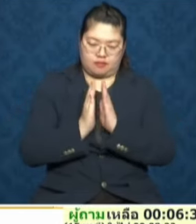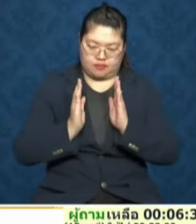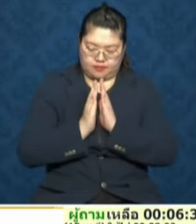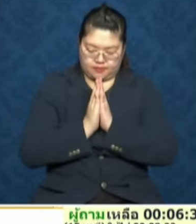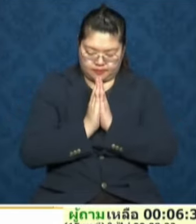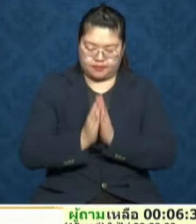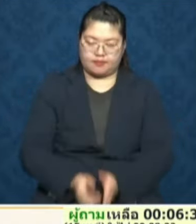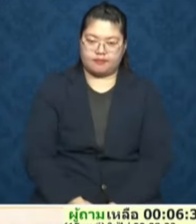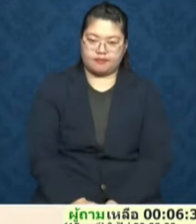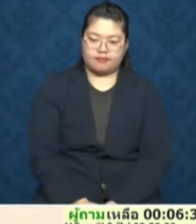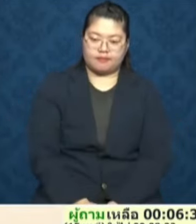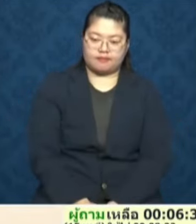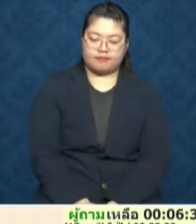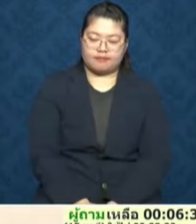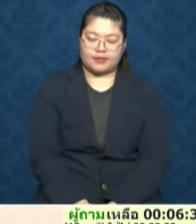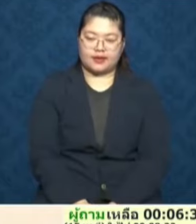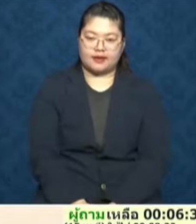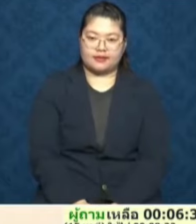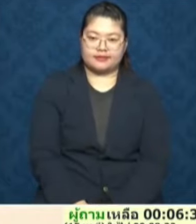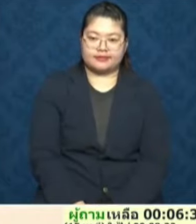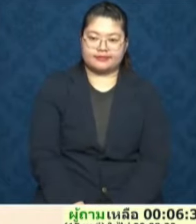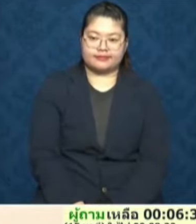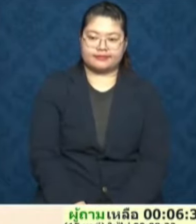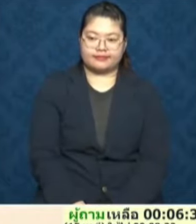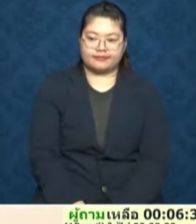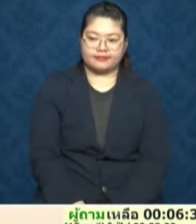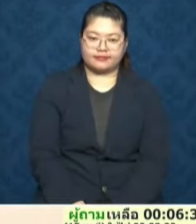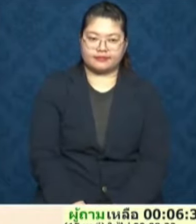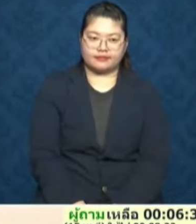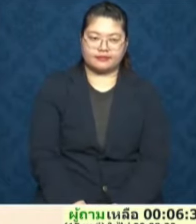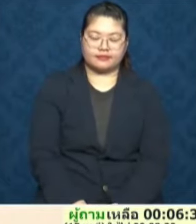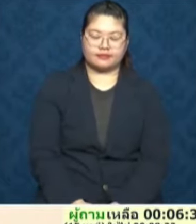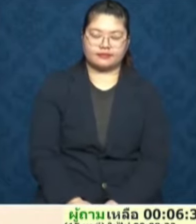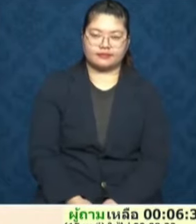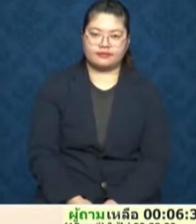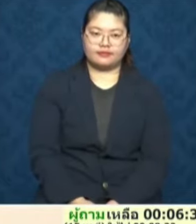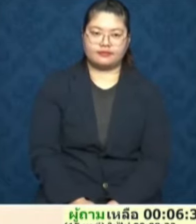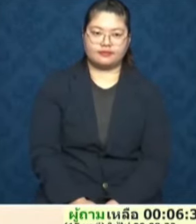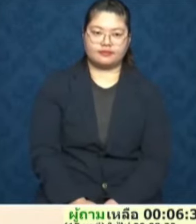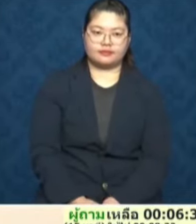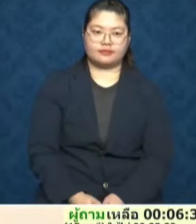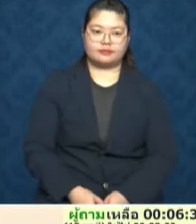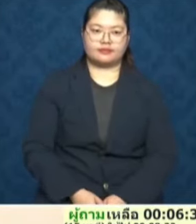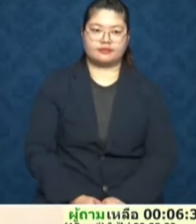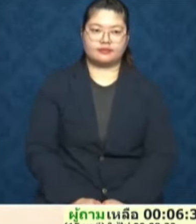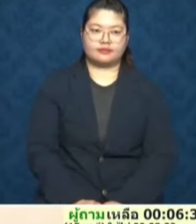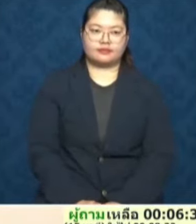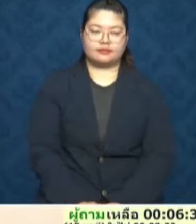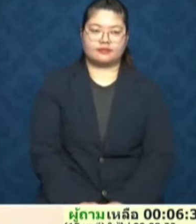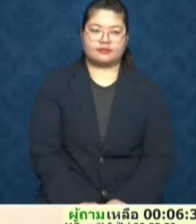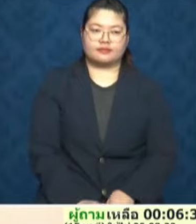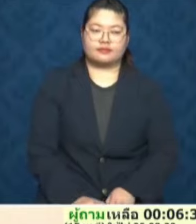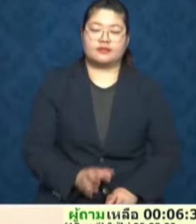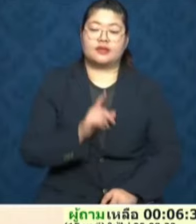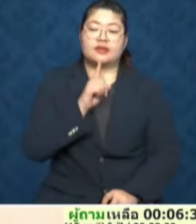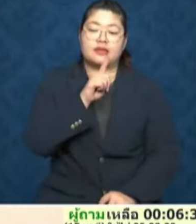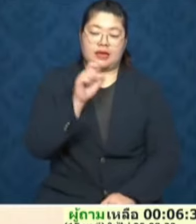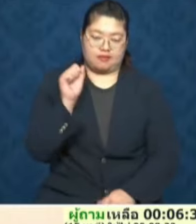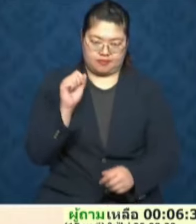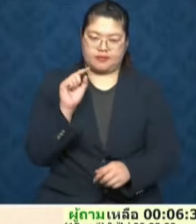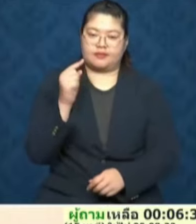ัคุณร่มตำยังมีสิตจะถามได้สอ